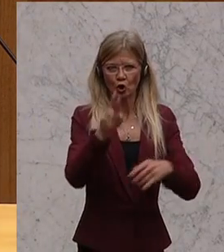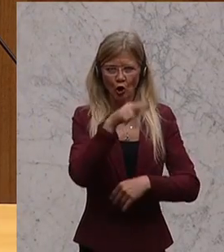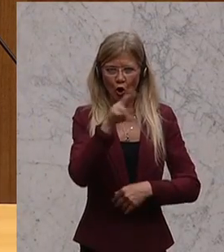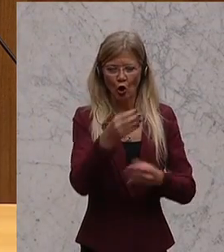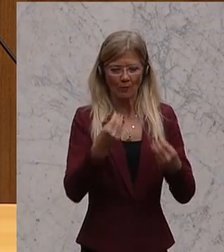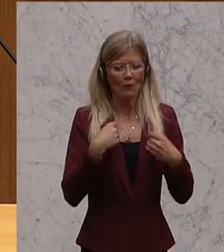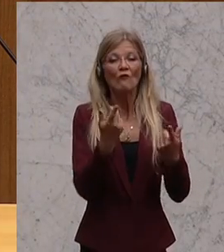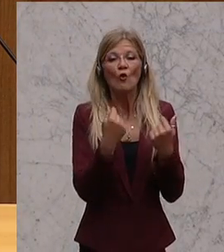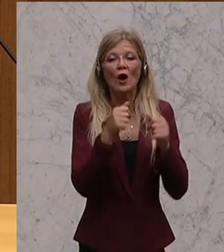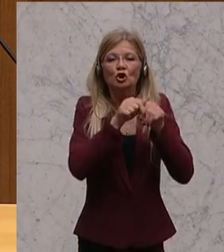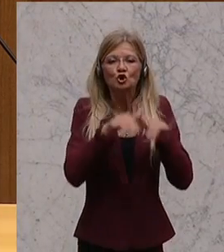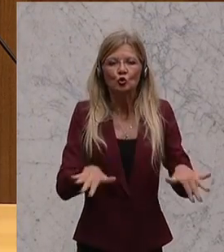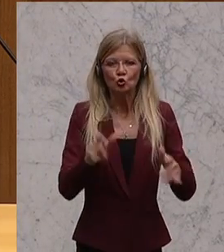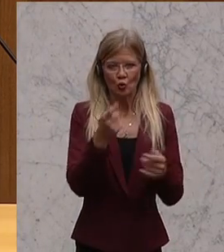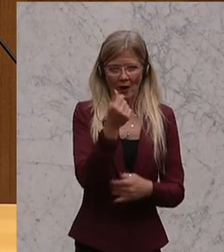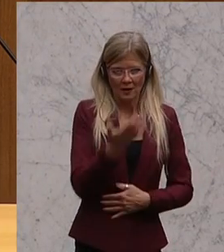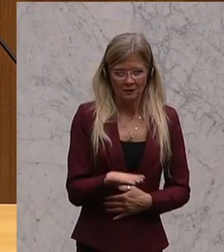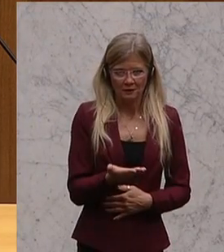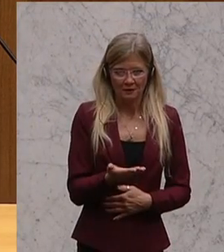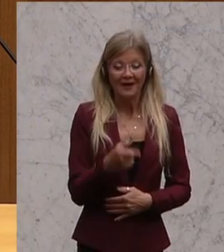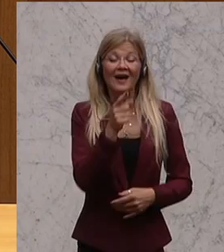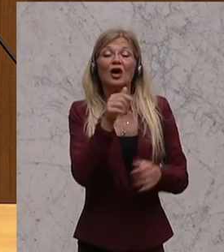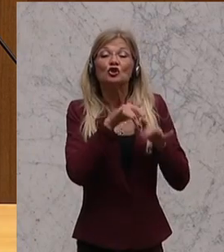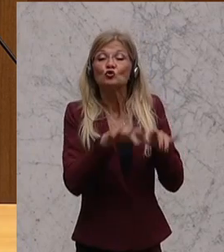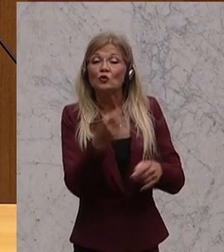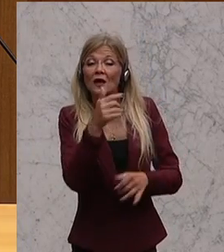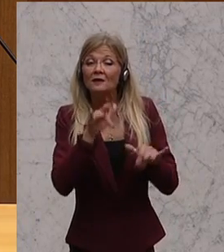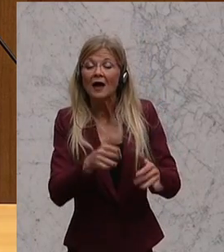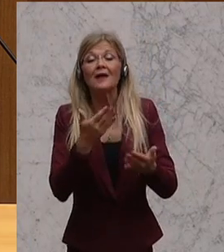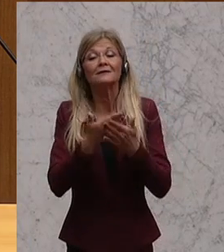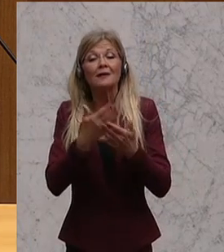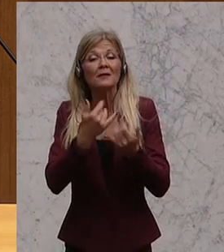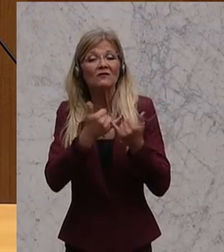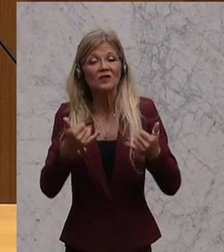da, dass man irgendwo schwache Regionen unterstützt. Aber Oberbayern liegt